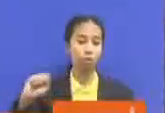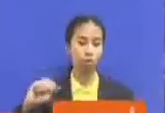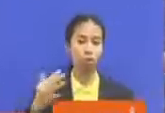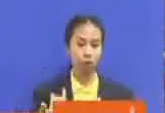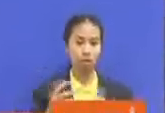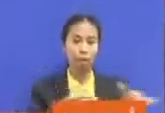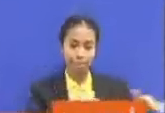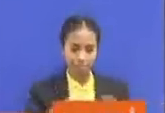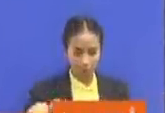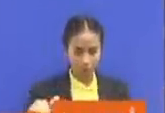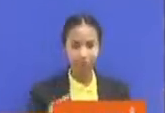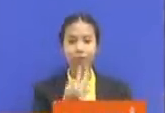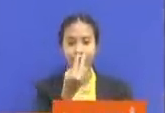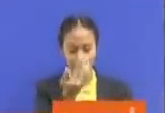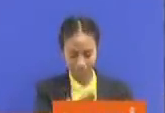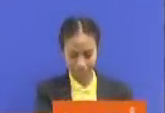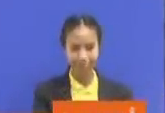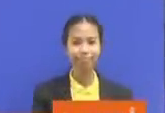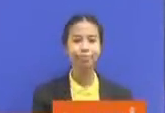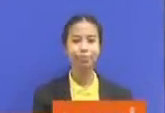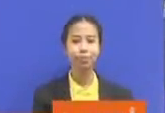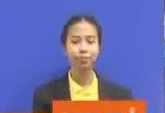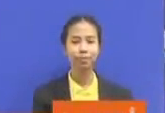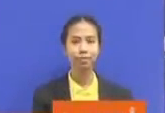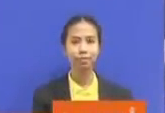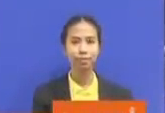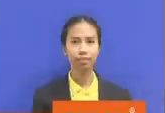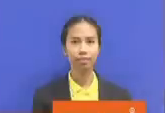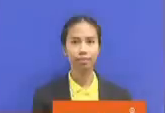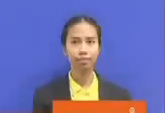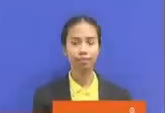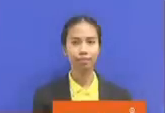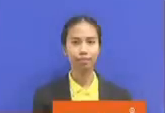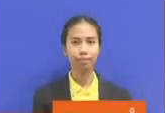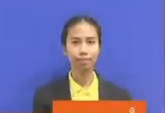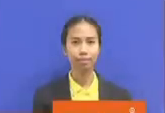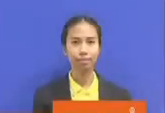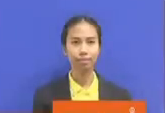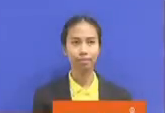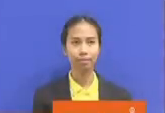ประธานนะคะลักษณะดีค่ะในที่ประชุมนั้นก็มีความพร้อมแล้วนะคะอ่ะ